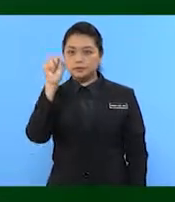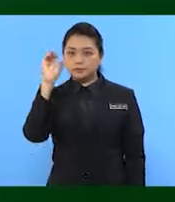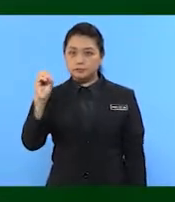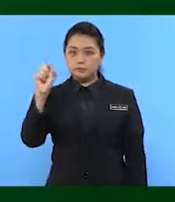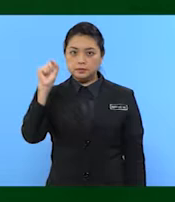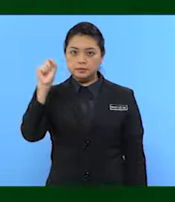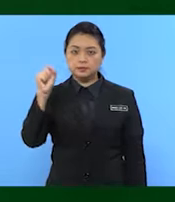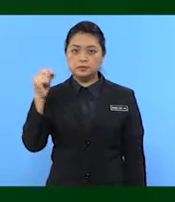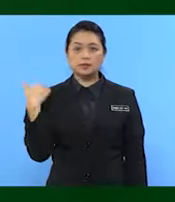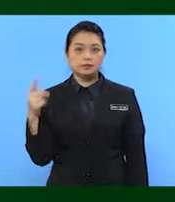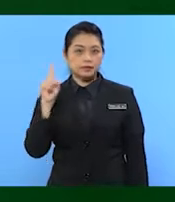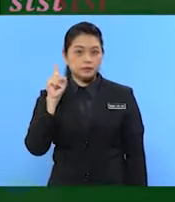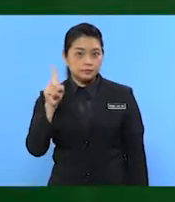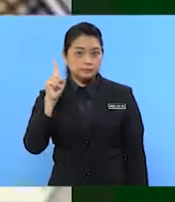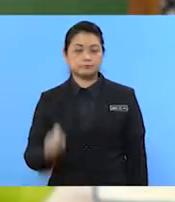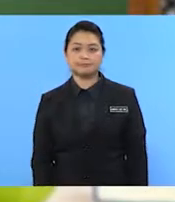darjah ialah 1.